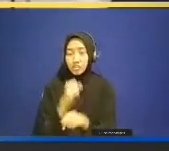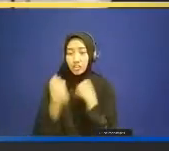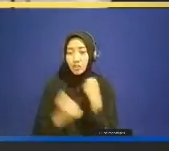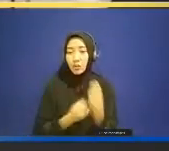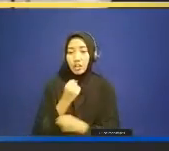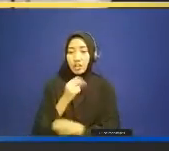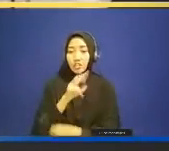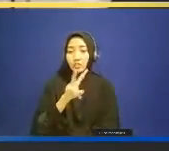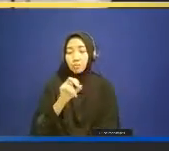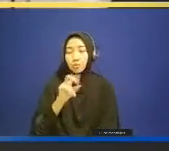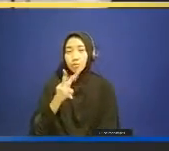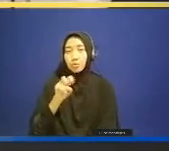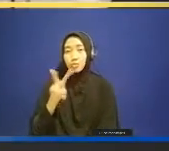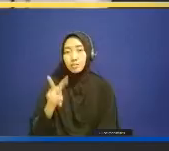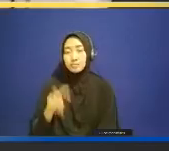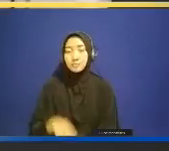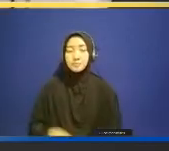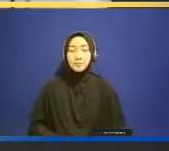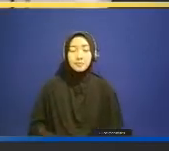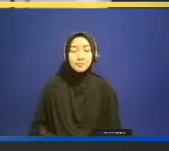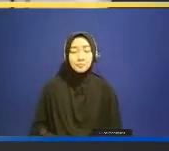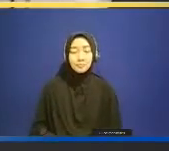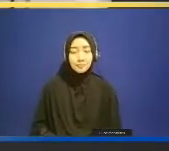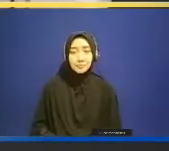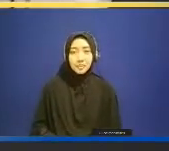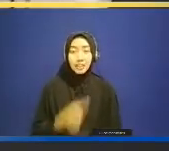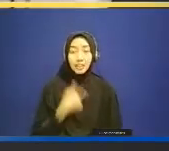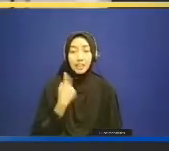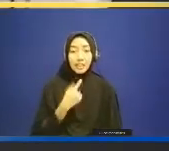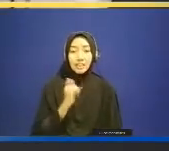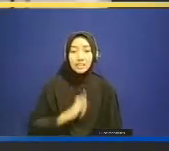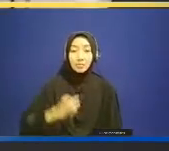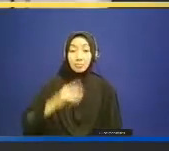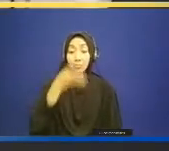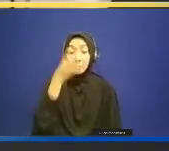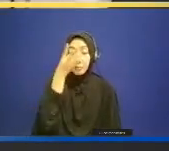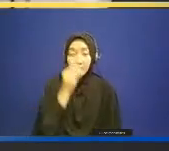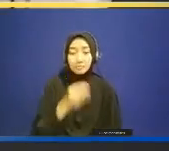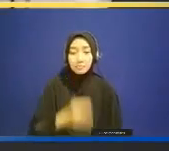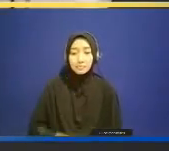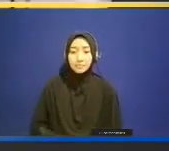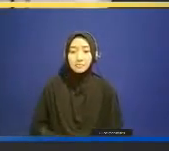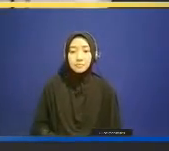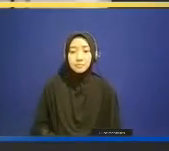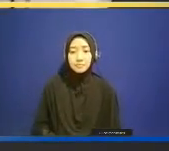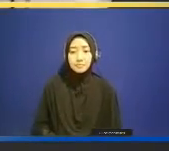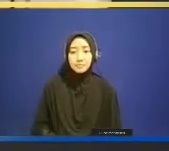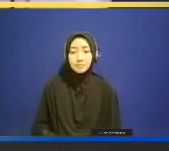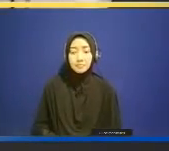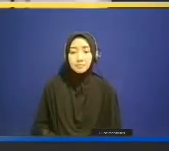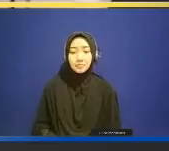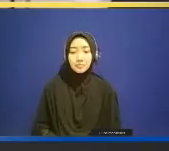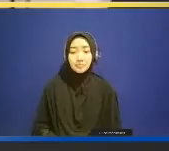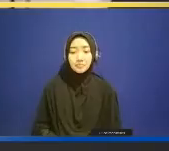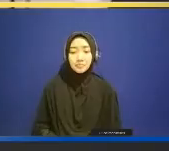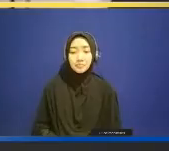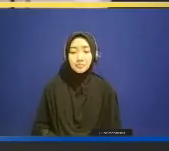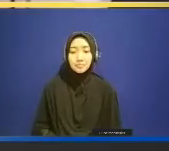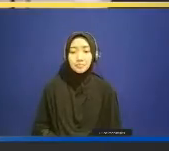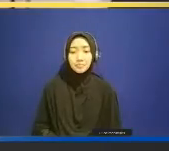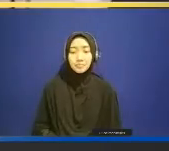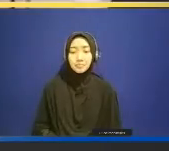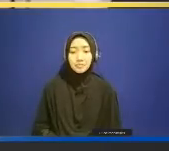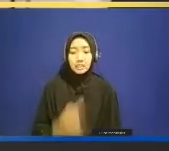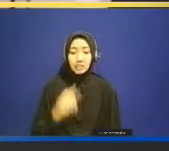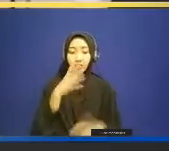dilaksanakan di 2002 tetapi kita sama-sama memahami bahwa walaupun kita masih